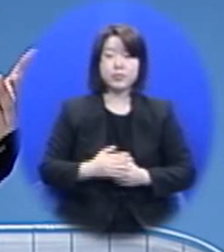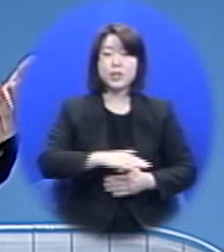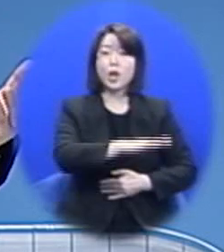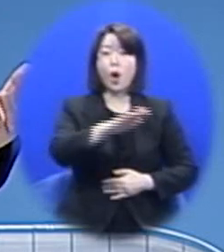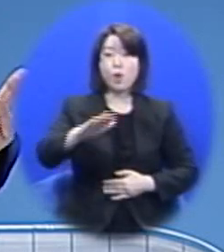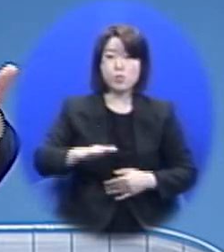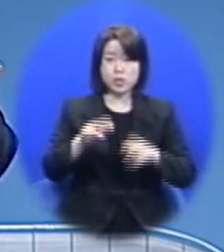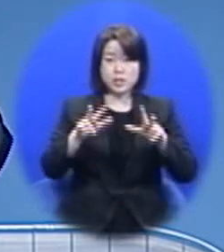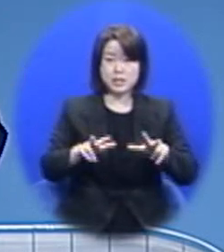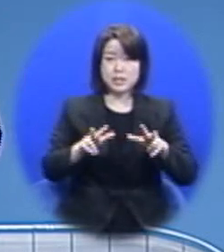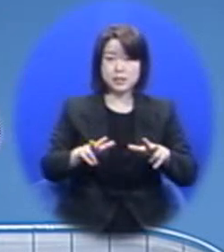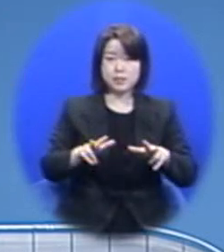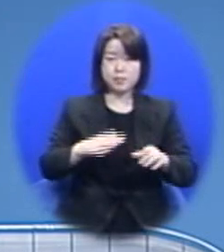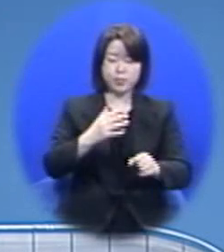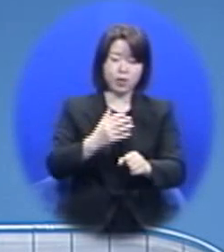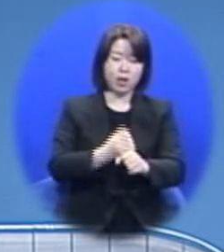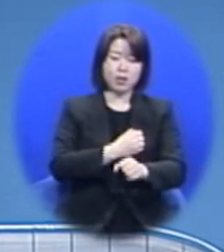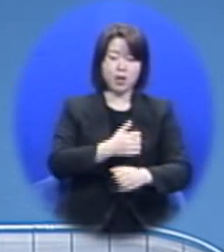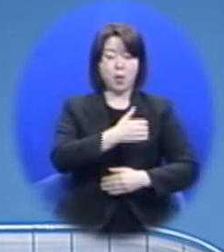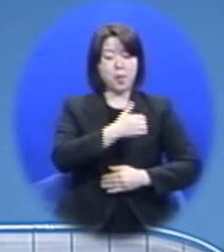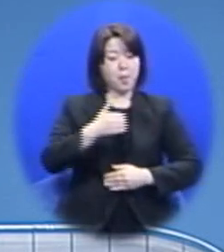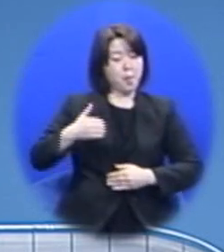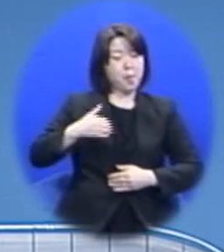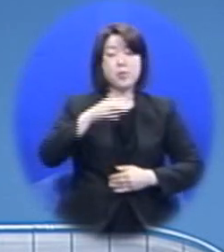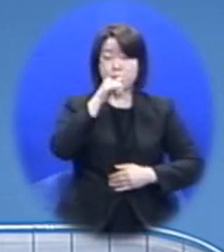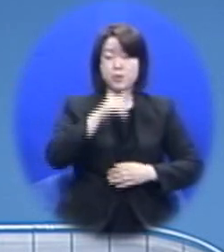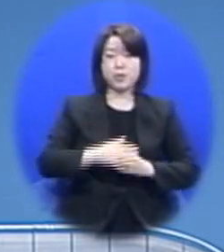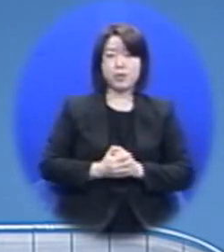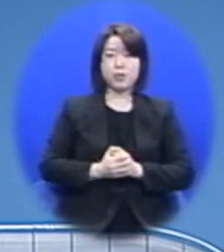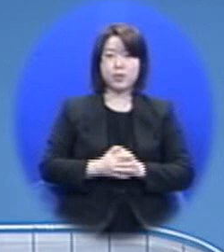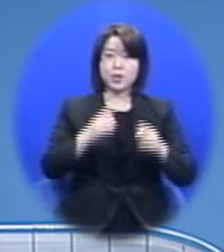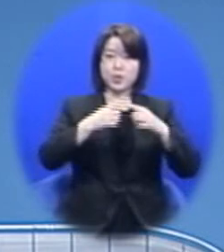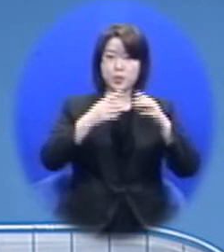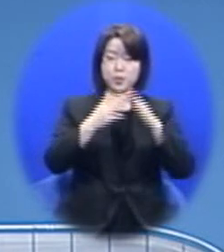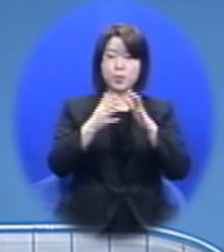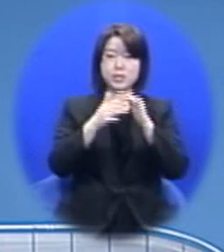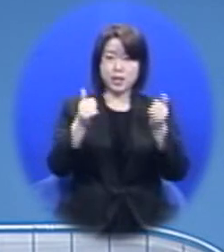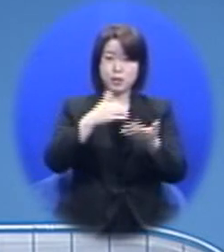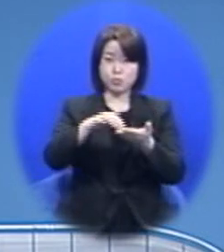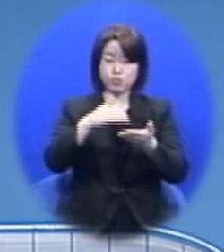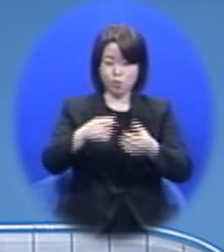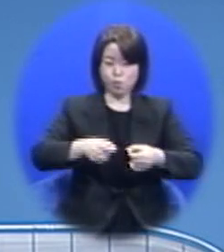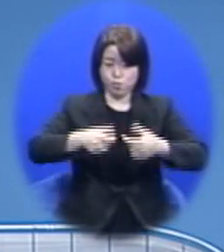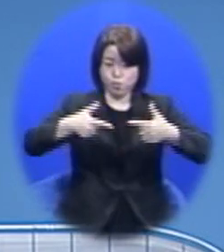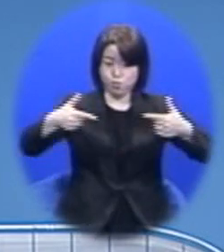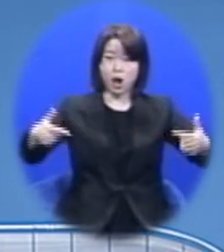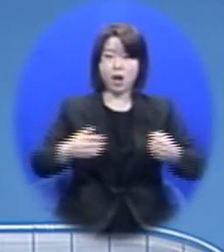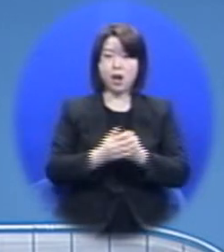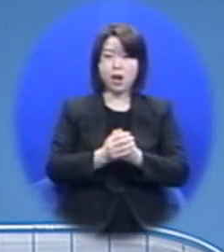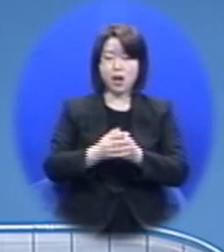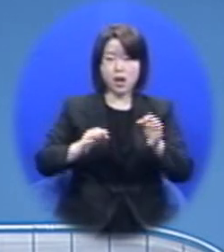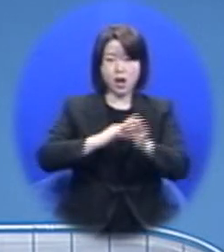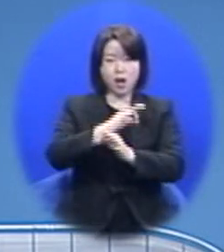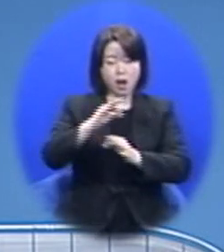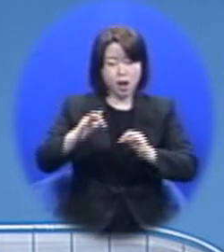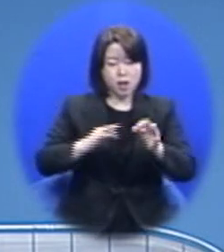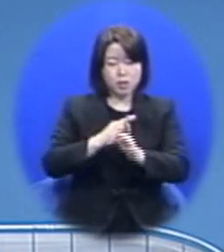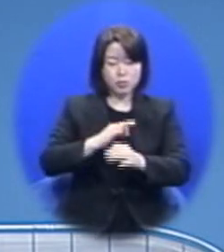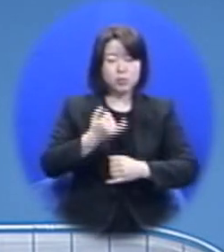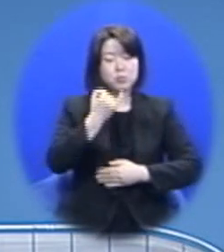우리는 지금 굉장히 여유로워졌습니다. 교인도 많아졌고 교회 재정도